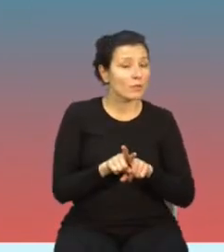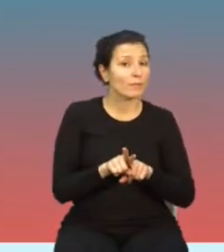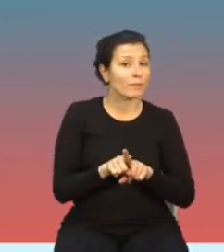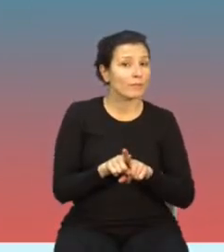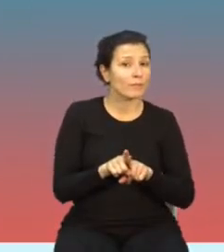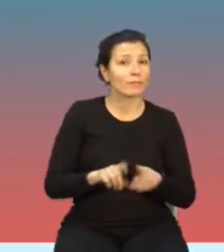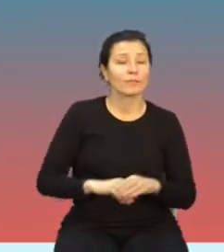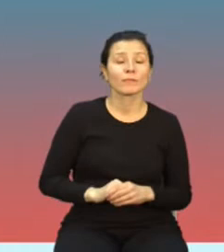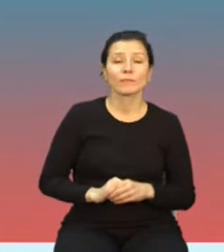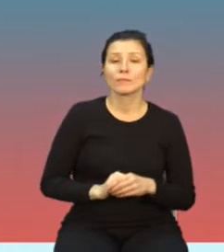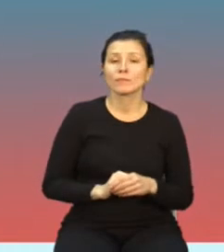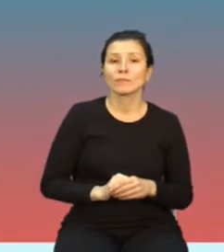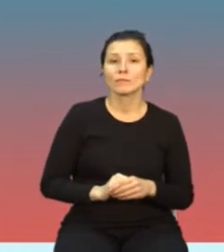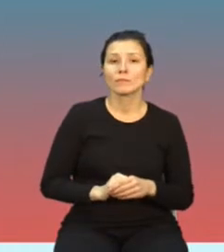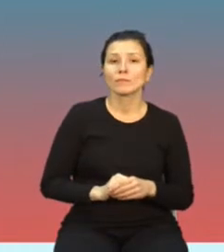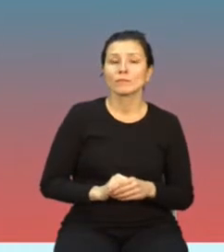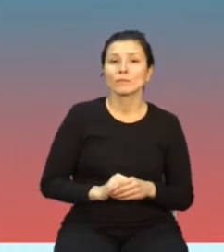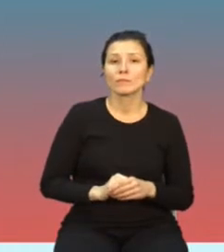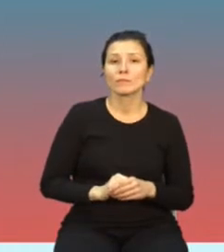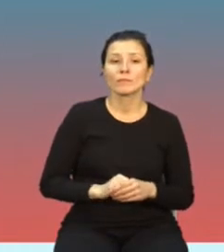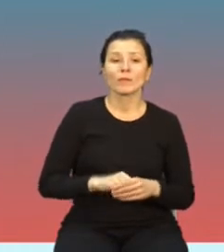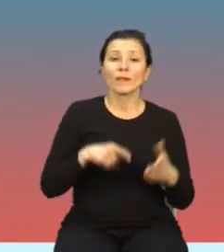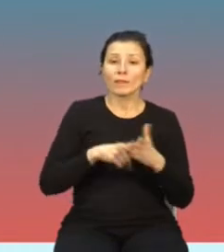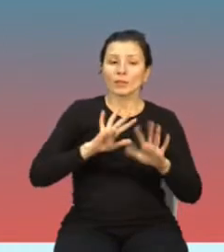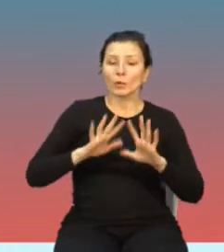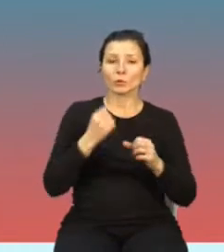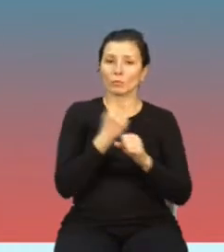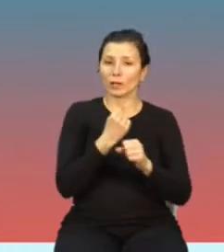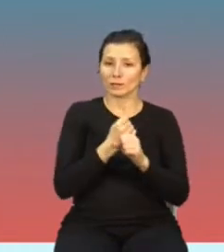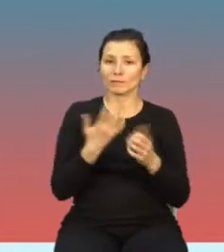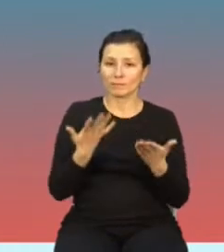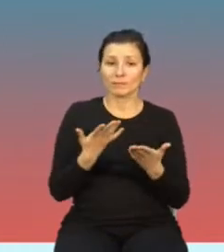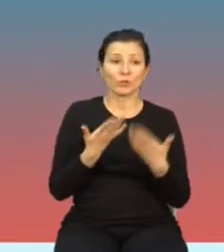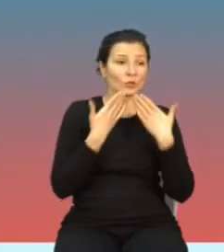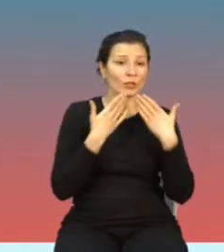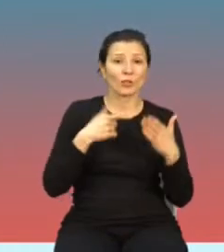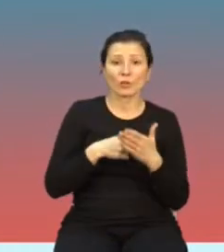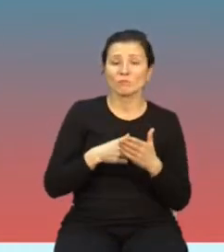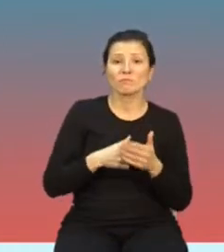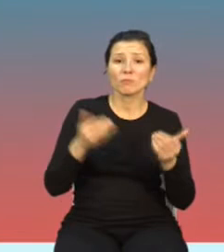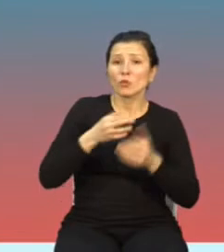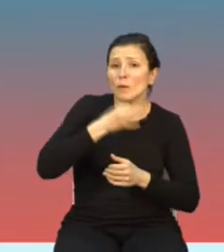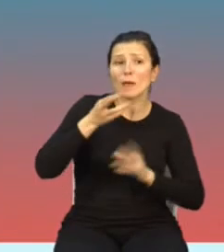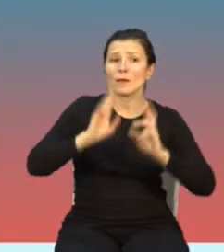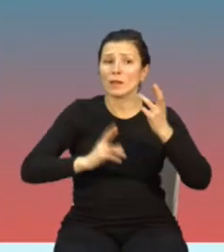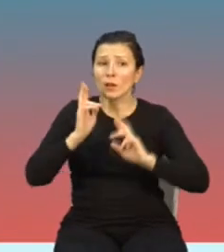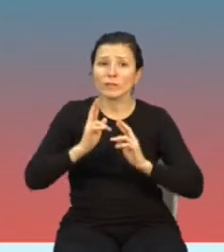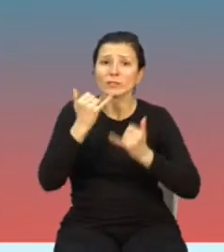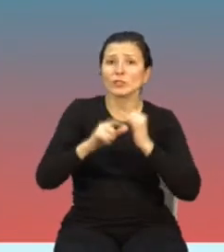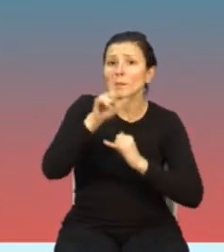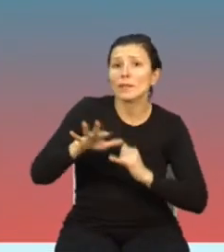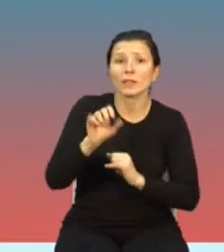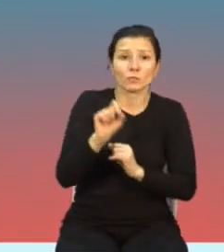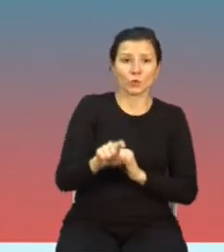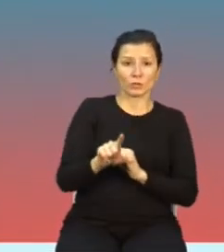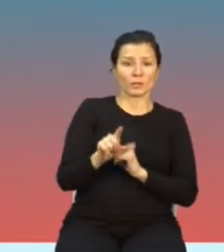gdy tak pracujemy, jesteśmy w stanie też lepiej reagować na zapytanie ze strony opinii publicznej. Jeżeli